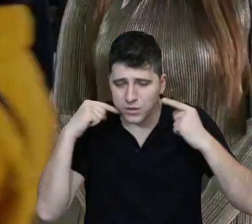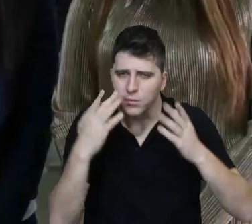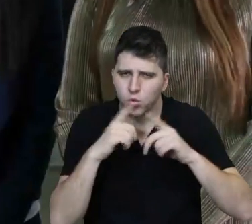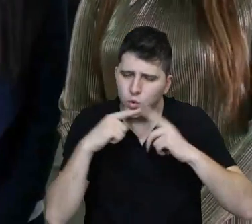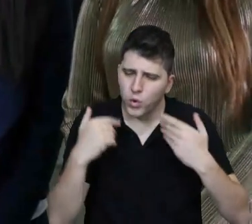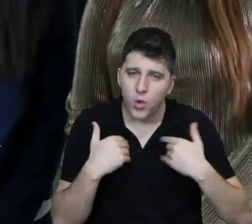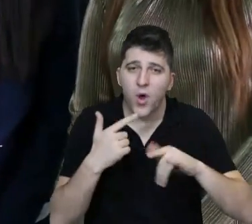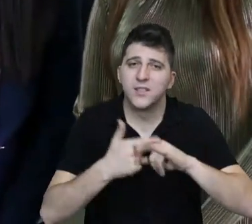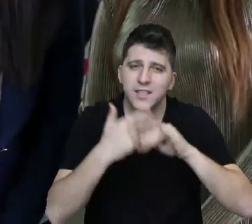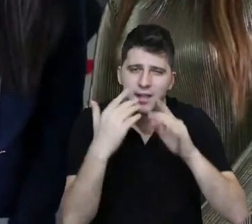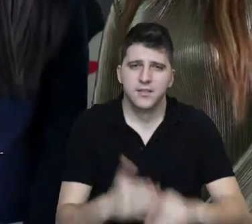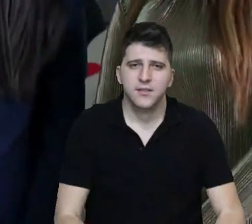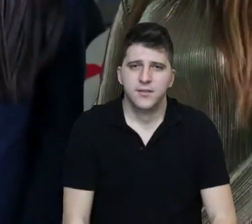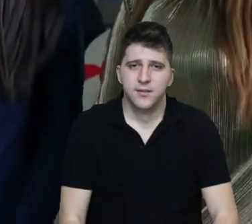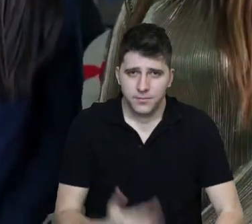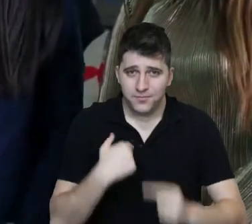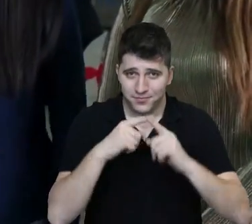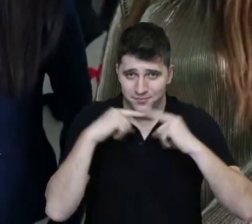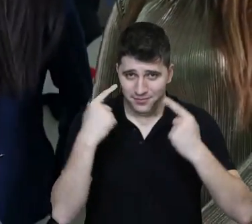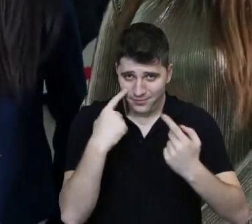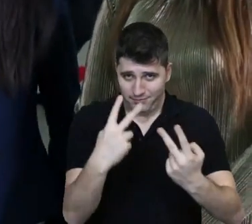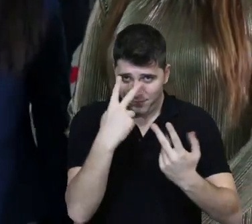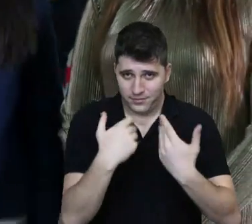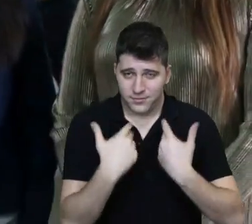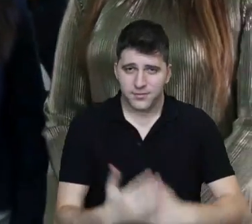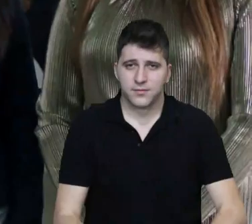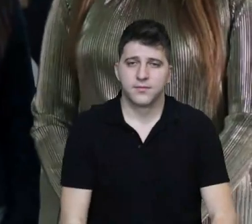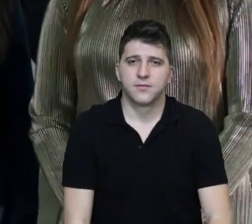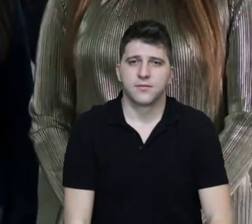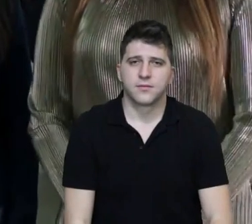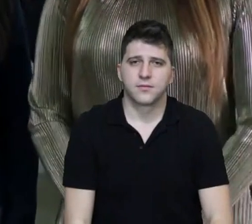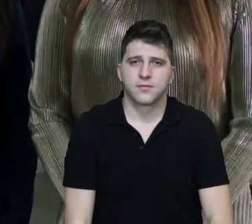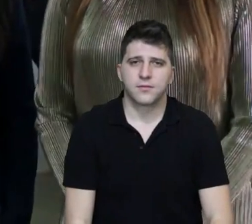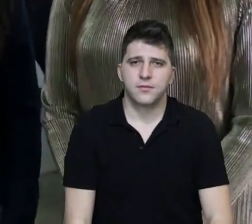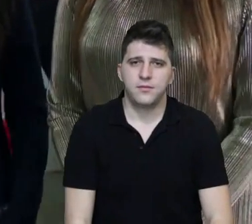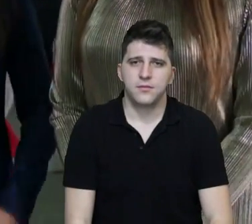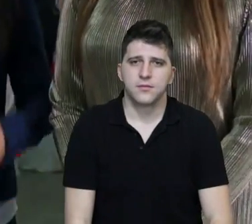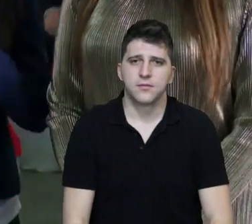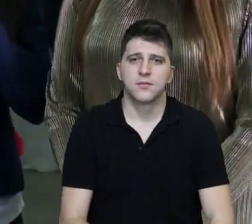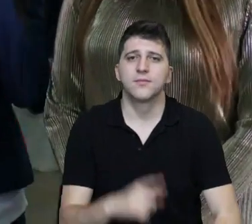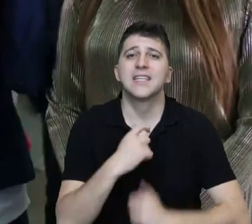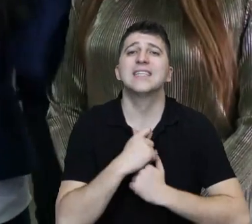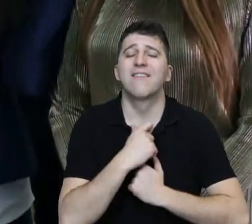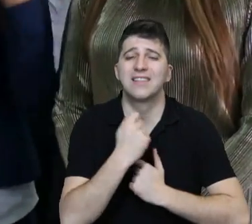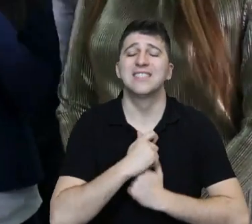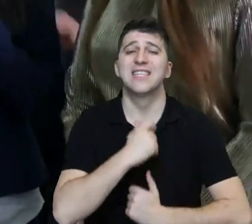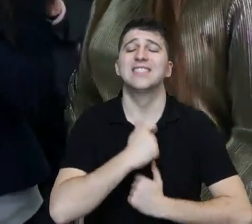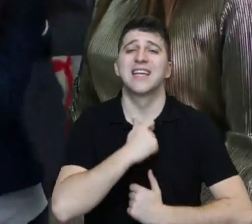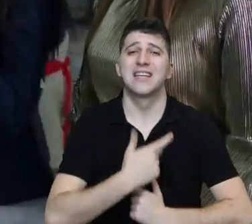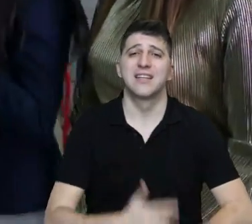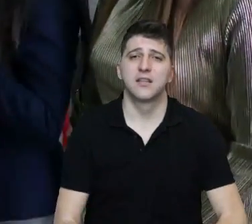Hoş geldiniz. Güldüm bak. Gökçe yanında duran Tuğba'nın kravatını düzeltirken İbrahim geldi.